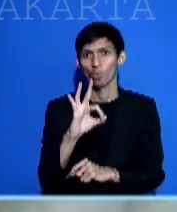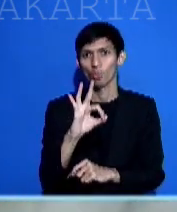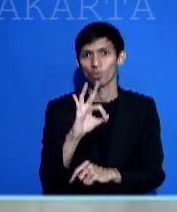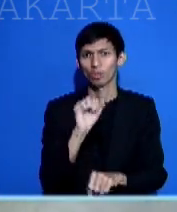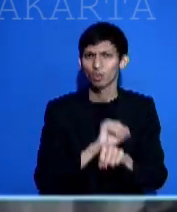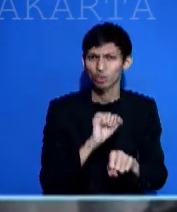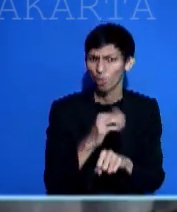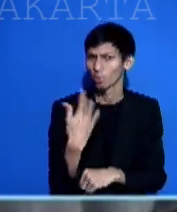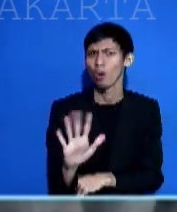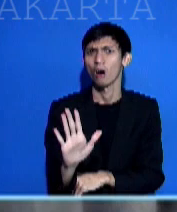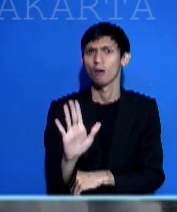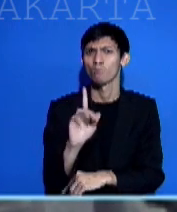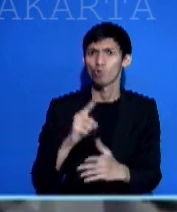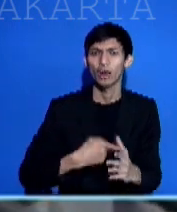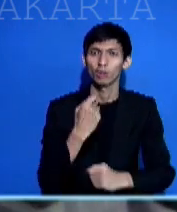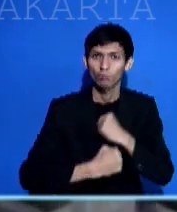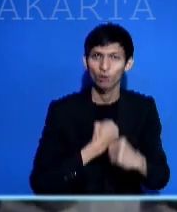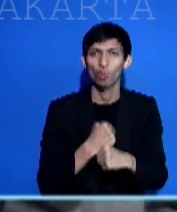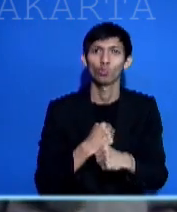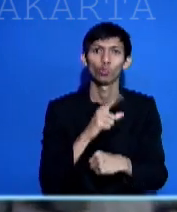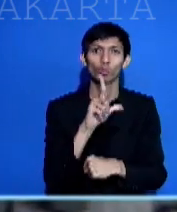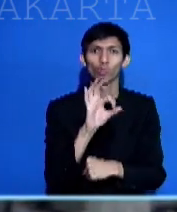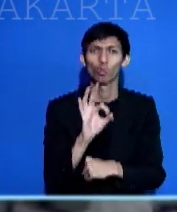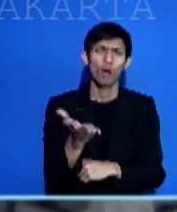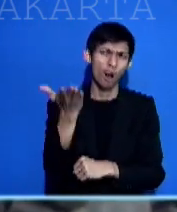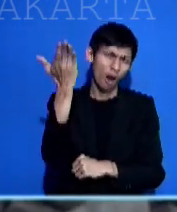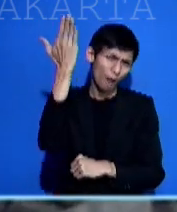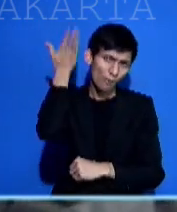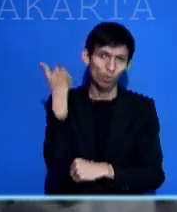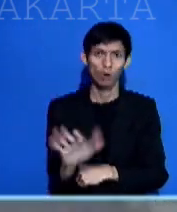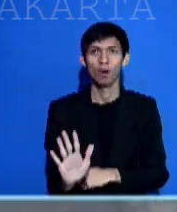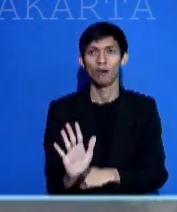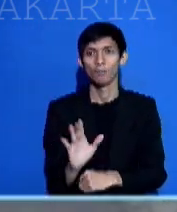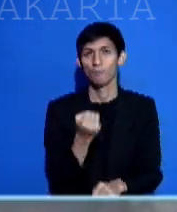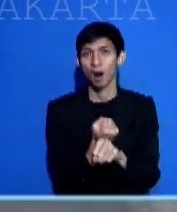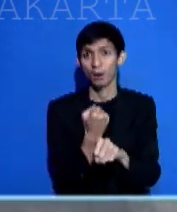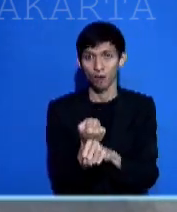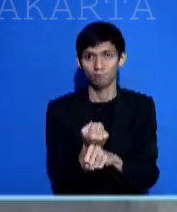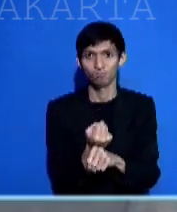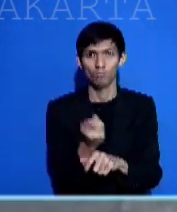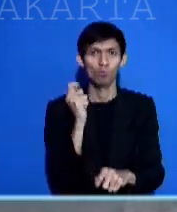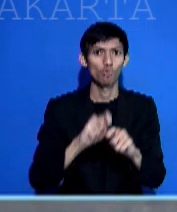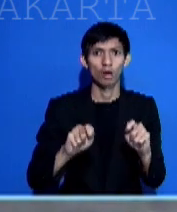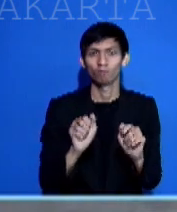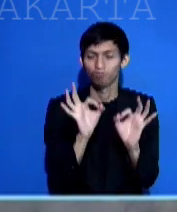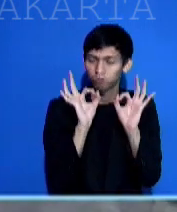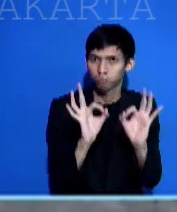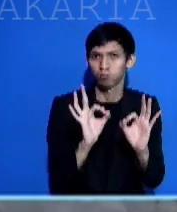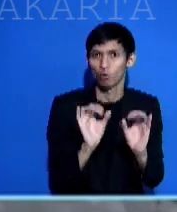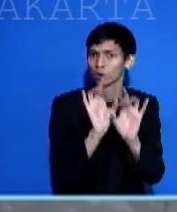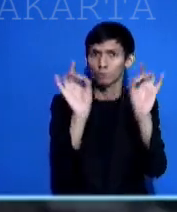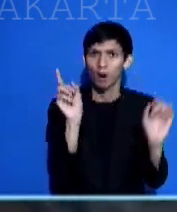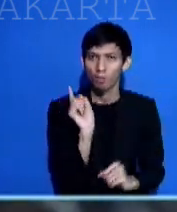panan men pangginaning Areng Kajeng Jati men saged nybetakenuk men Kang